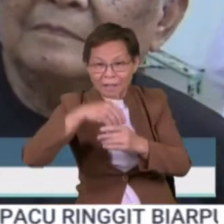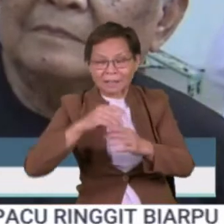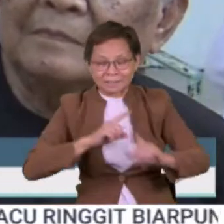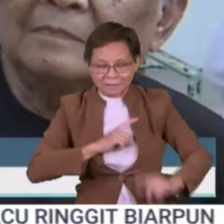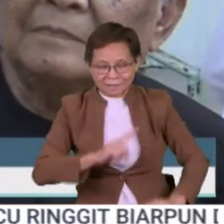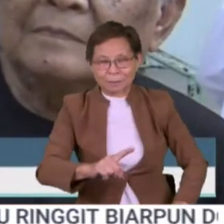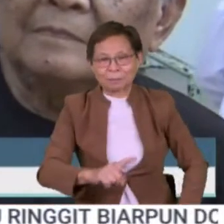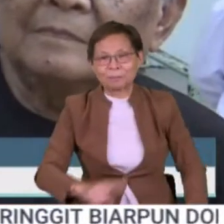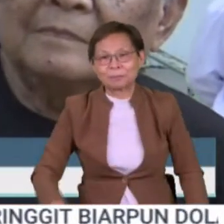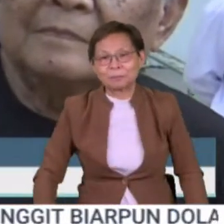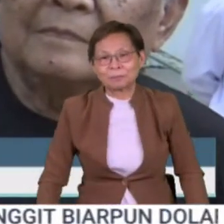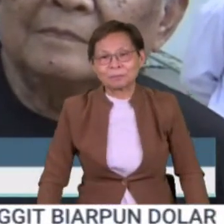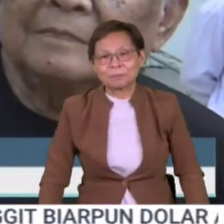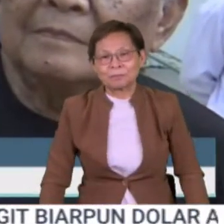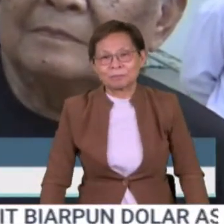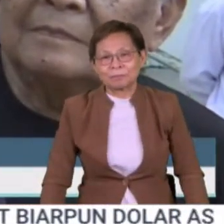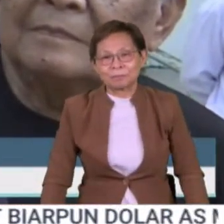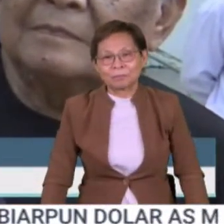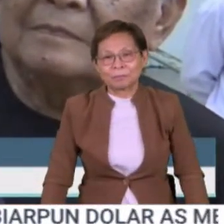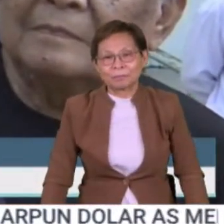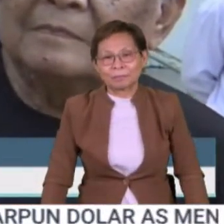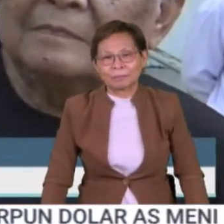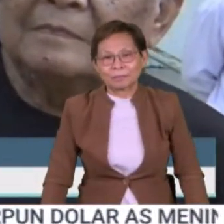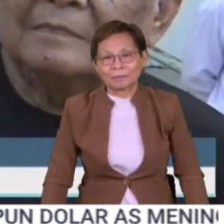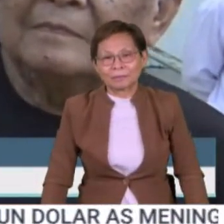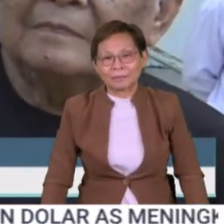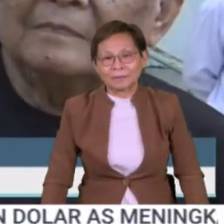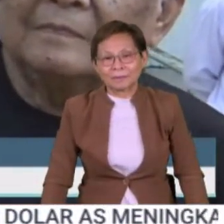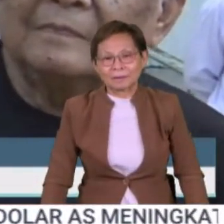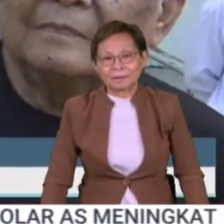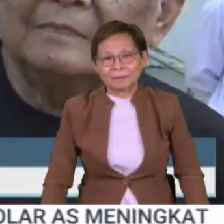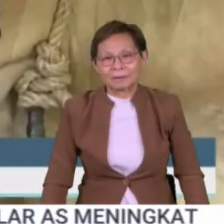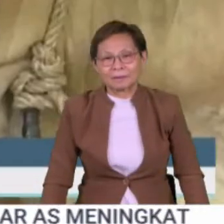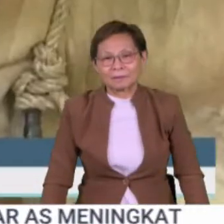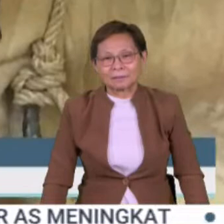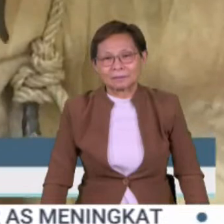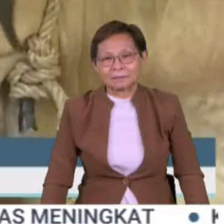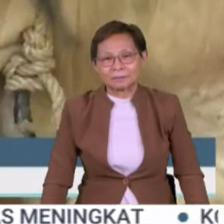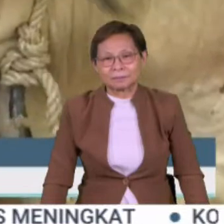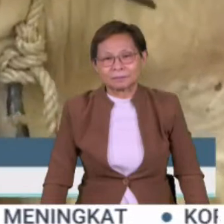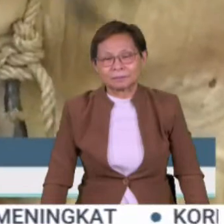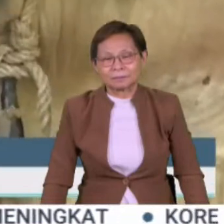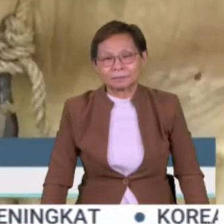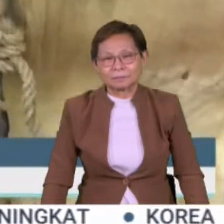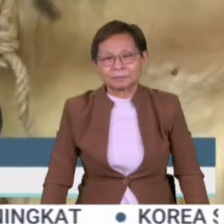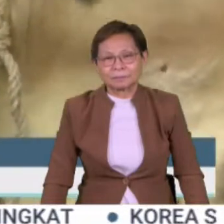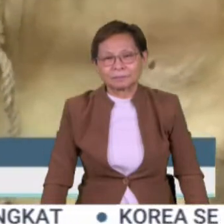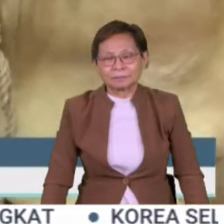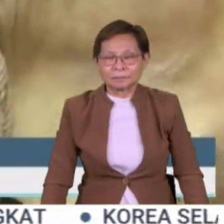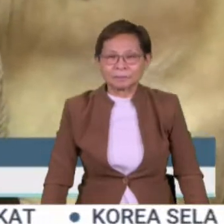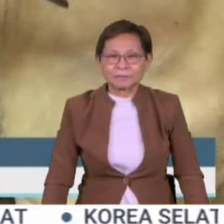Islam lah dan jugalah ini kita cobalah ulang tahun